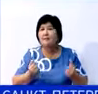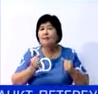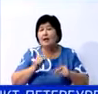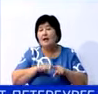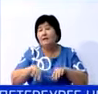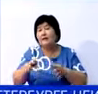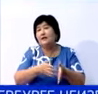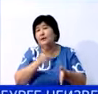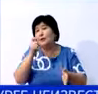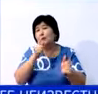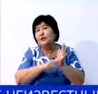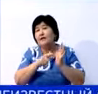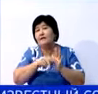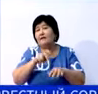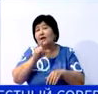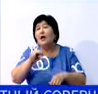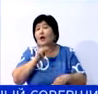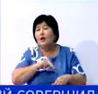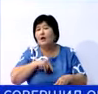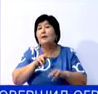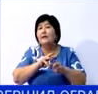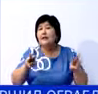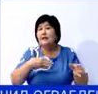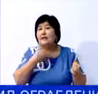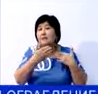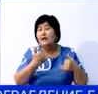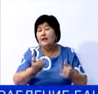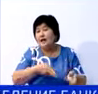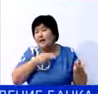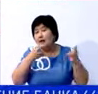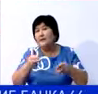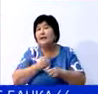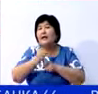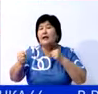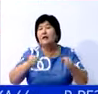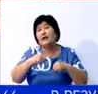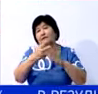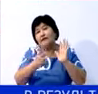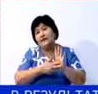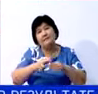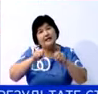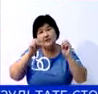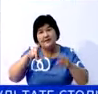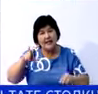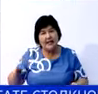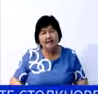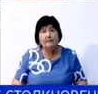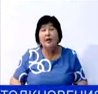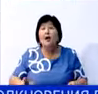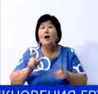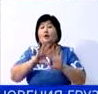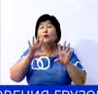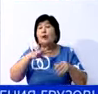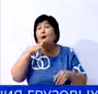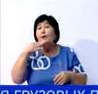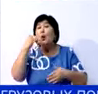региону 170 врачей. Работаем с министерством. На сегодня прибыли и распределены 18 специалистов. Словом, впереди